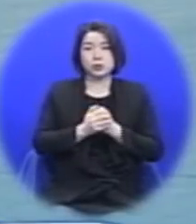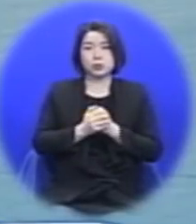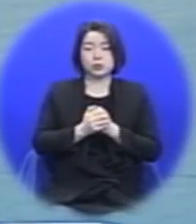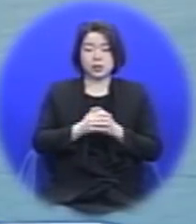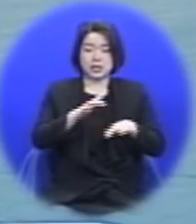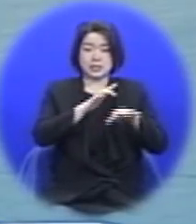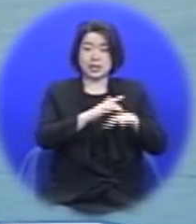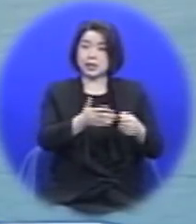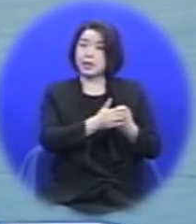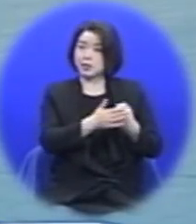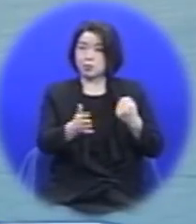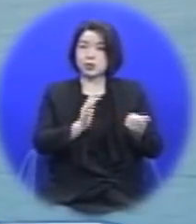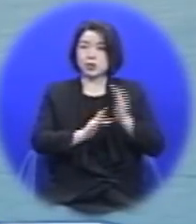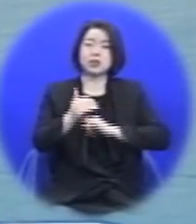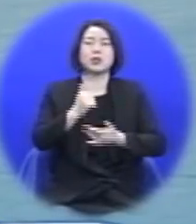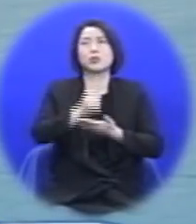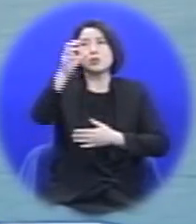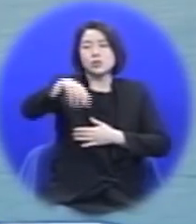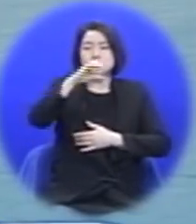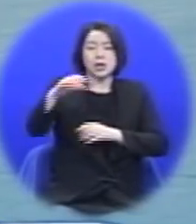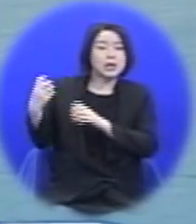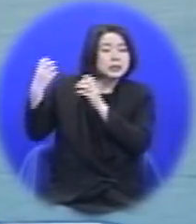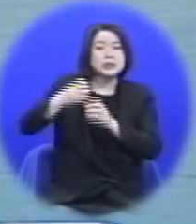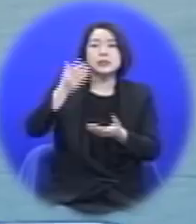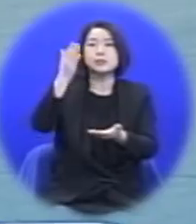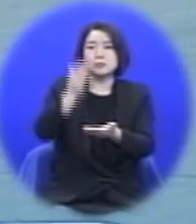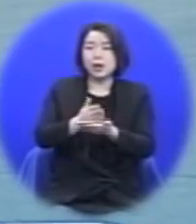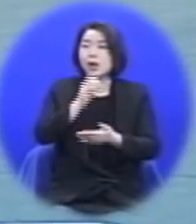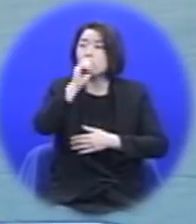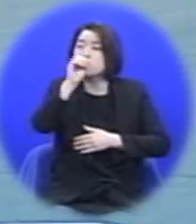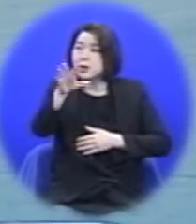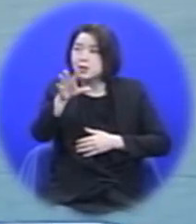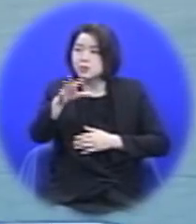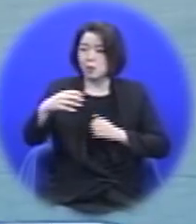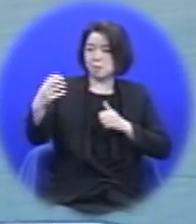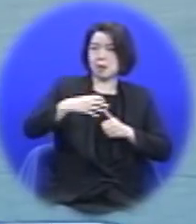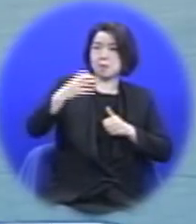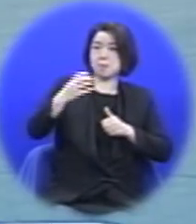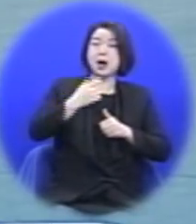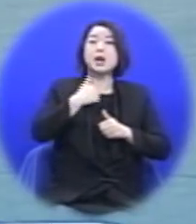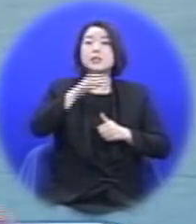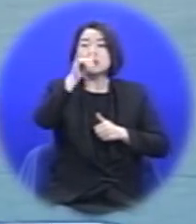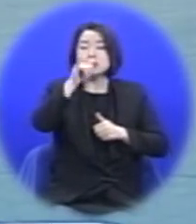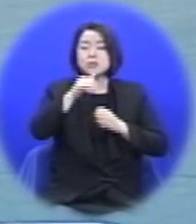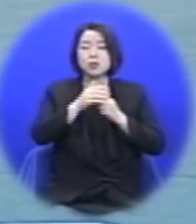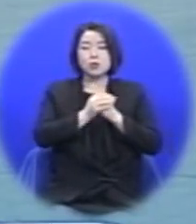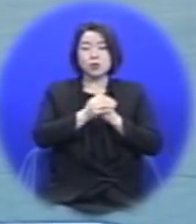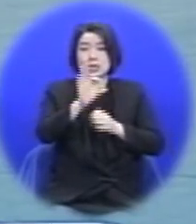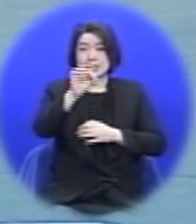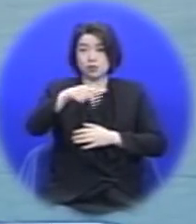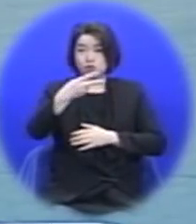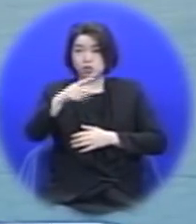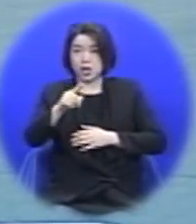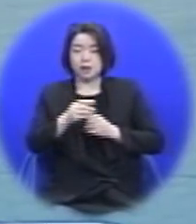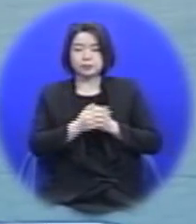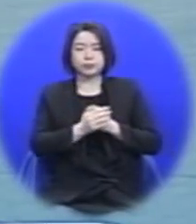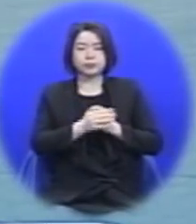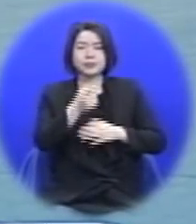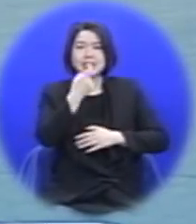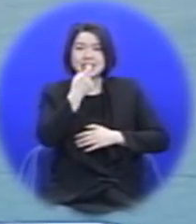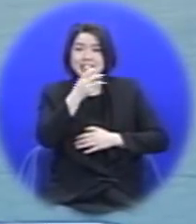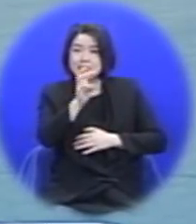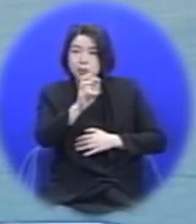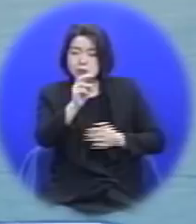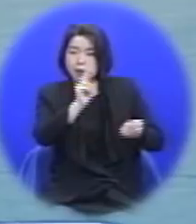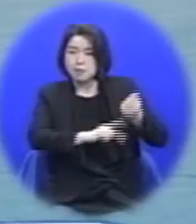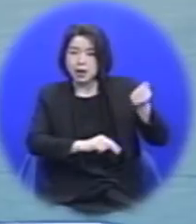의하여 예수님 십자가 지지 마시라고 말해서 책망받은 적이 있습니다. 가룟유다 예수님 은삼십에 팔라는